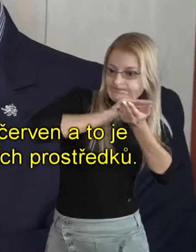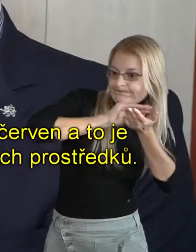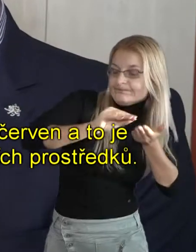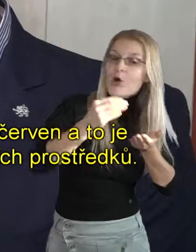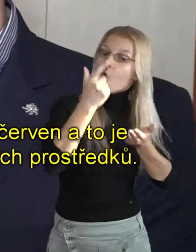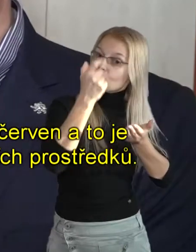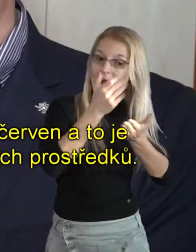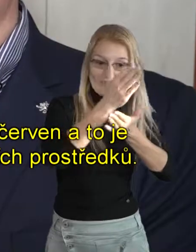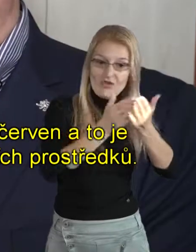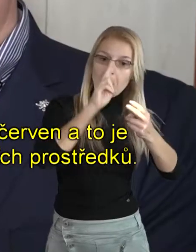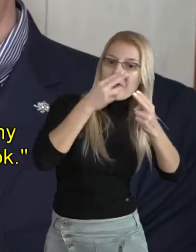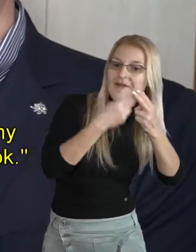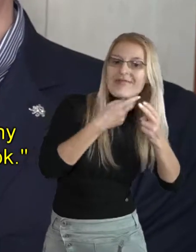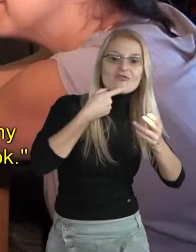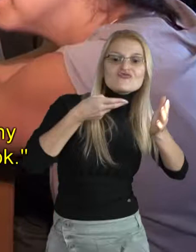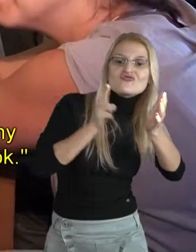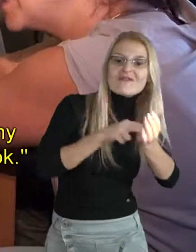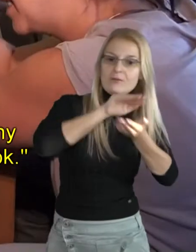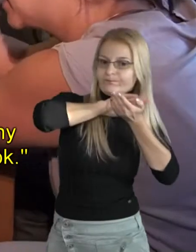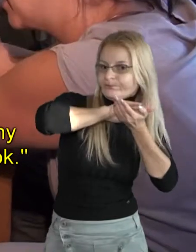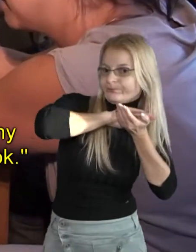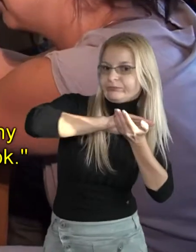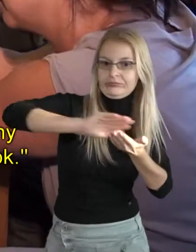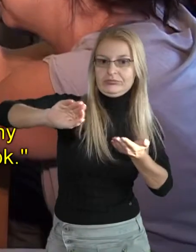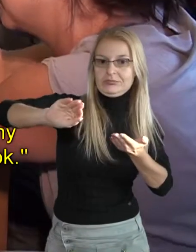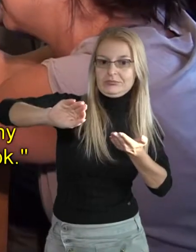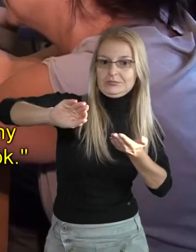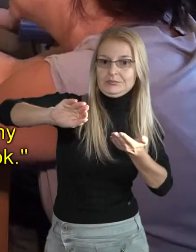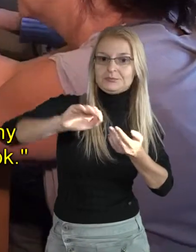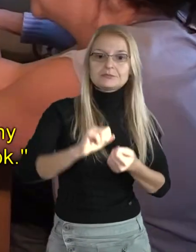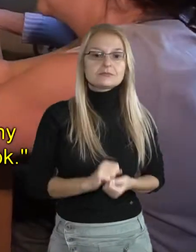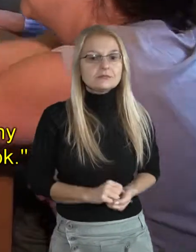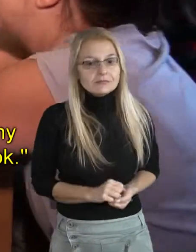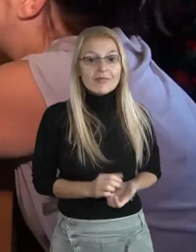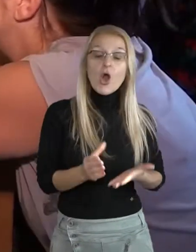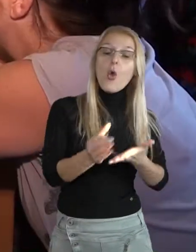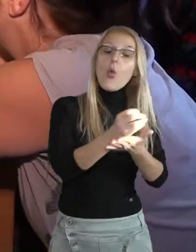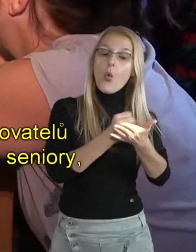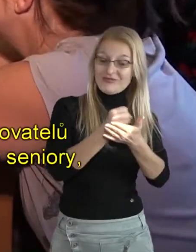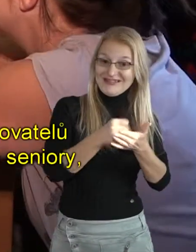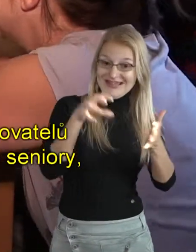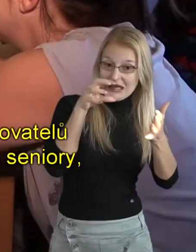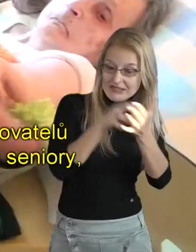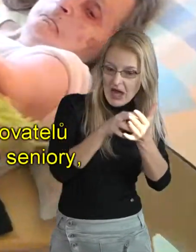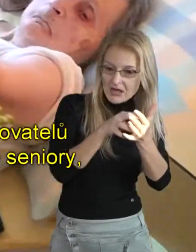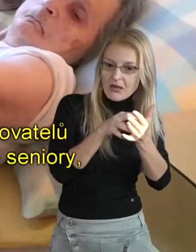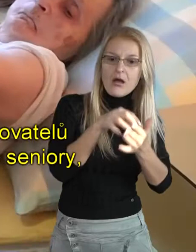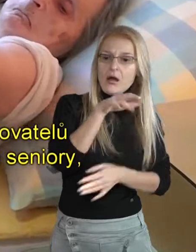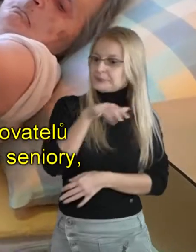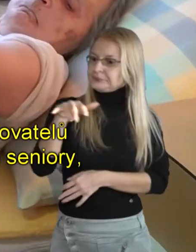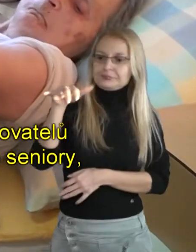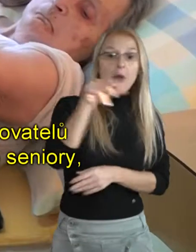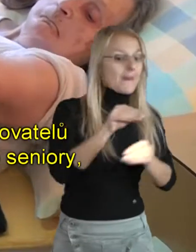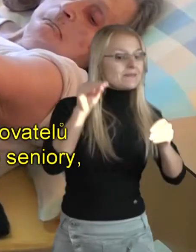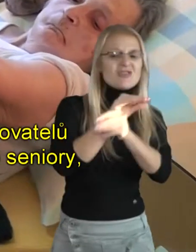taky od těch finančních prostředků. Smlouvy budou mít podepsány na celkovou částku na celý rok. V Ústeckém kraji je na